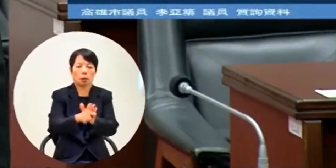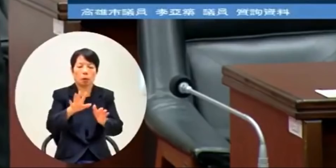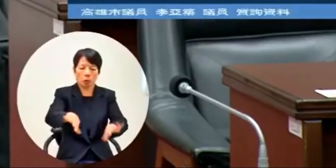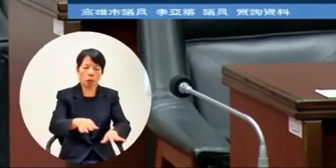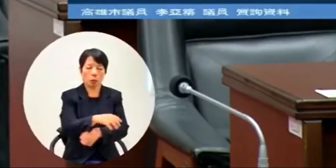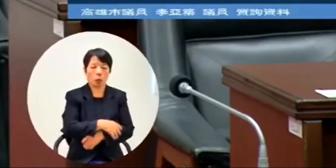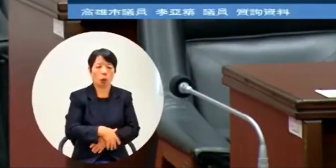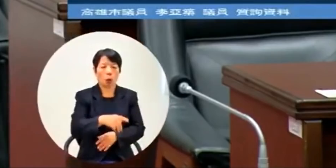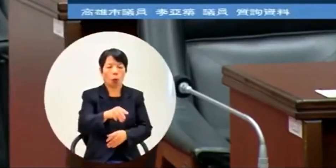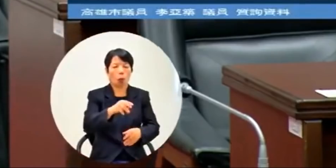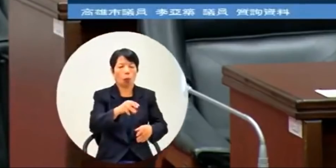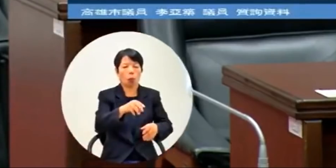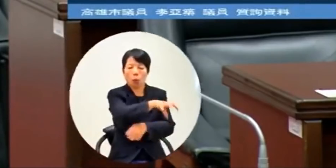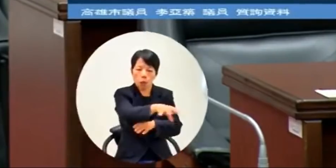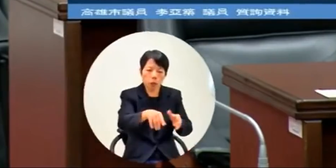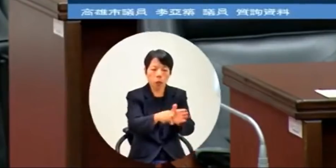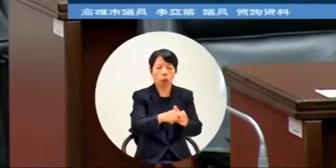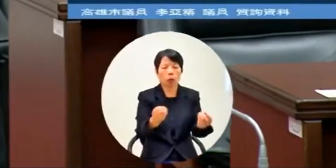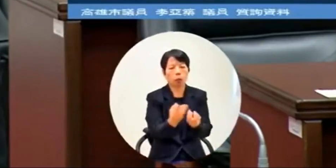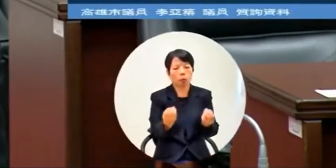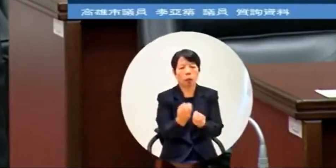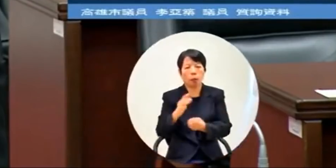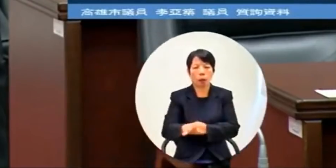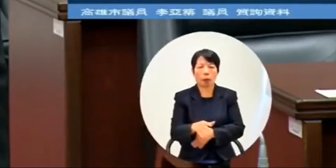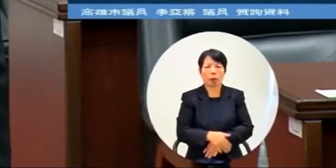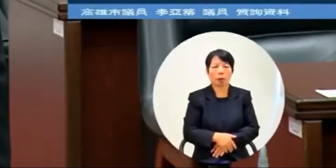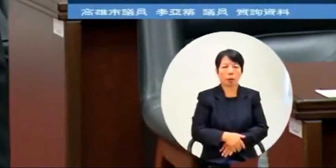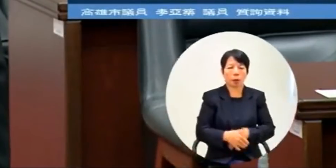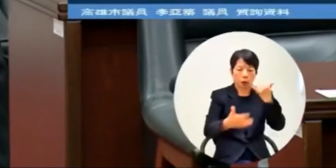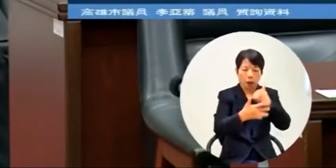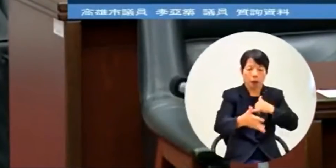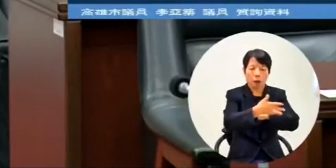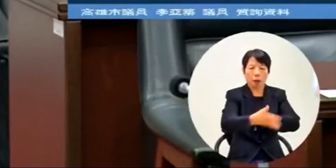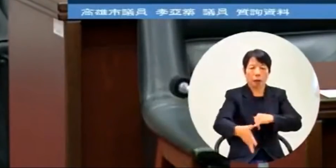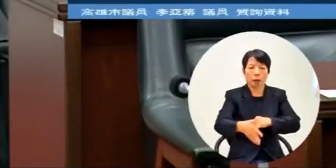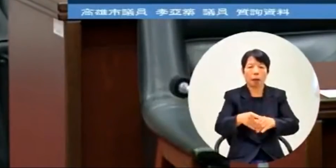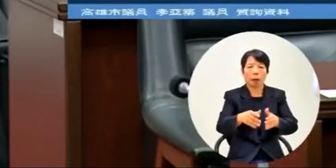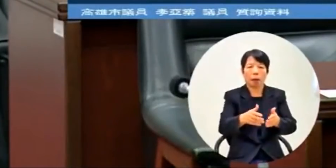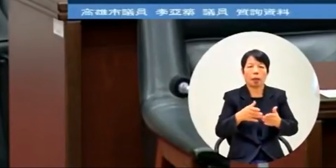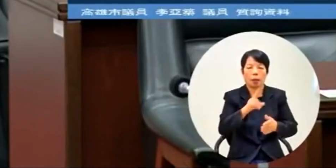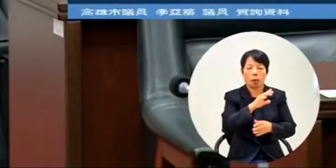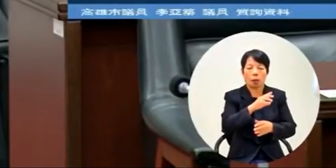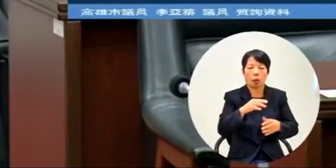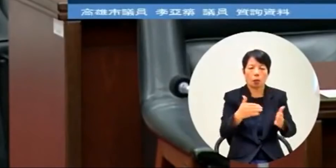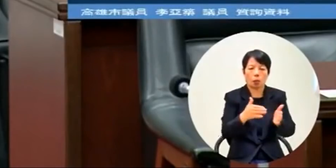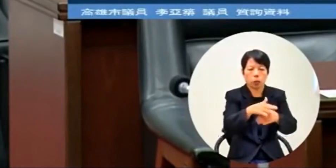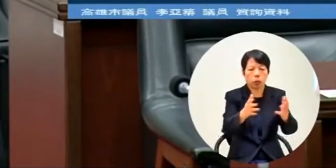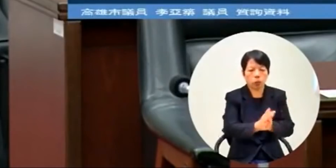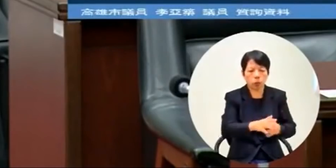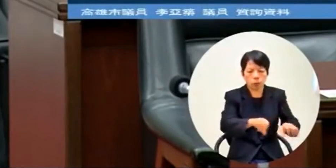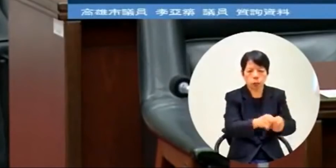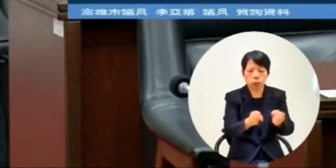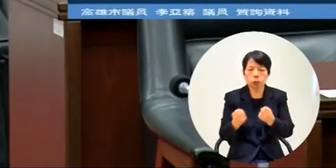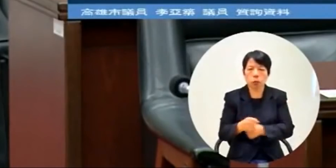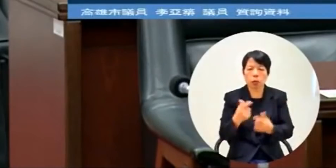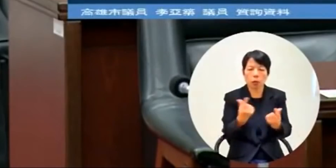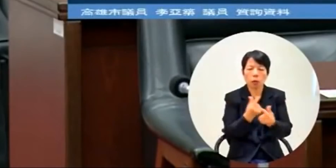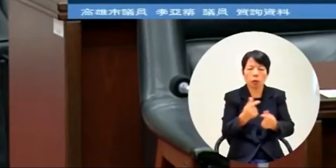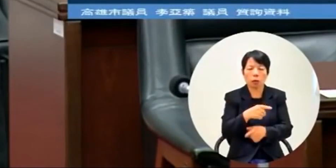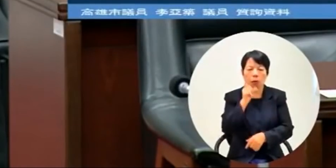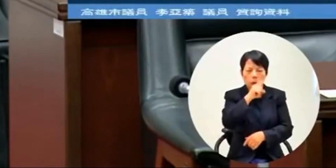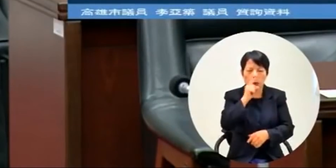我们的海岸公园本来很漂亮，换个市府，搞得好像荒废的一样，路上还有垃